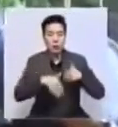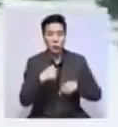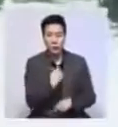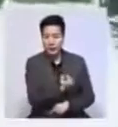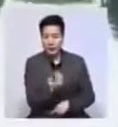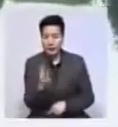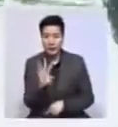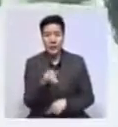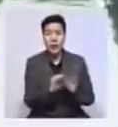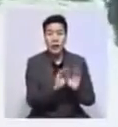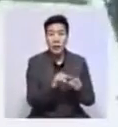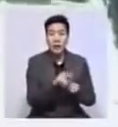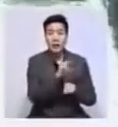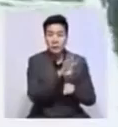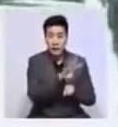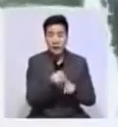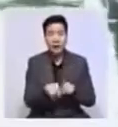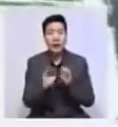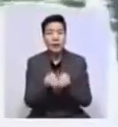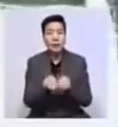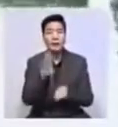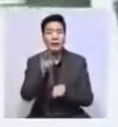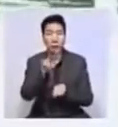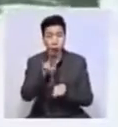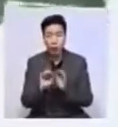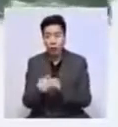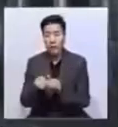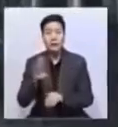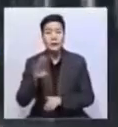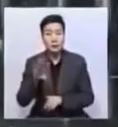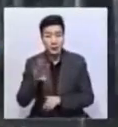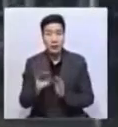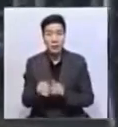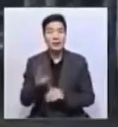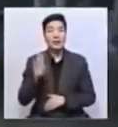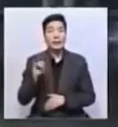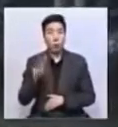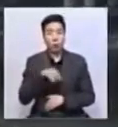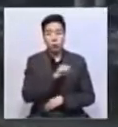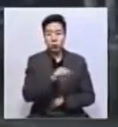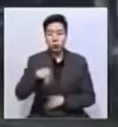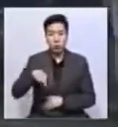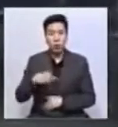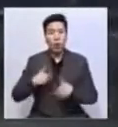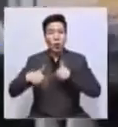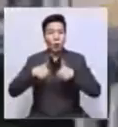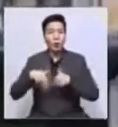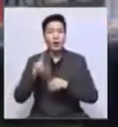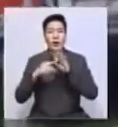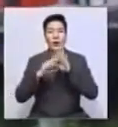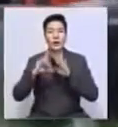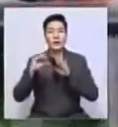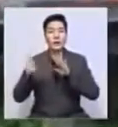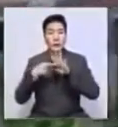นด้วยกันนะครับจากชุมชนลาดพร้าว34นะครับชุมชนลาดพร้าว42ลาดพร้าว44ลาดพร้าว46นะครับและรวมไปถึงชุมชนรัชดา